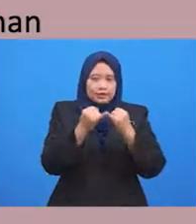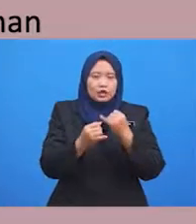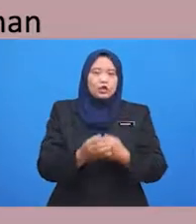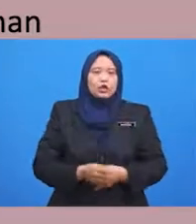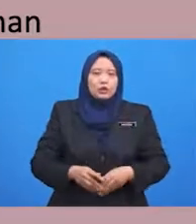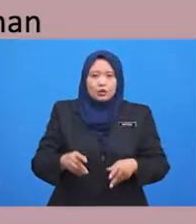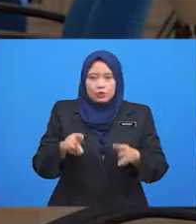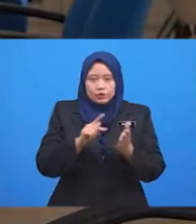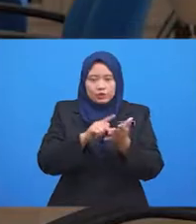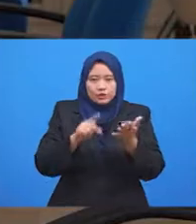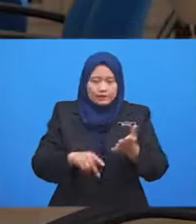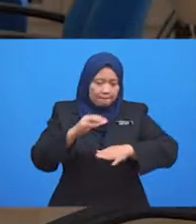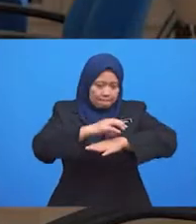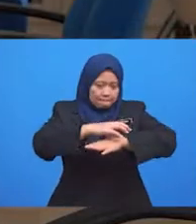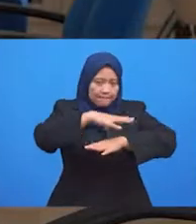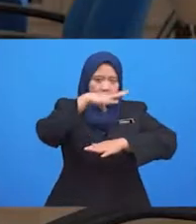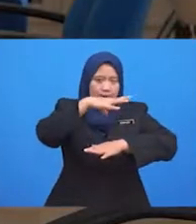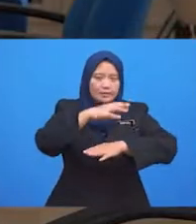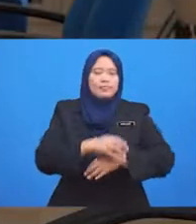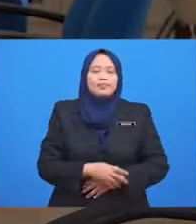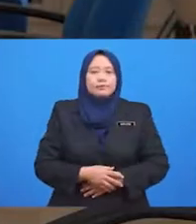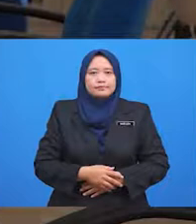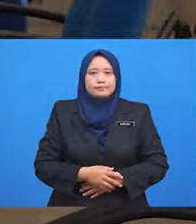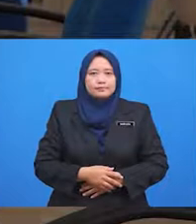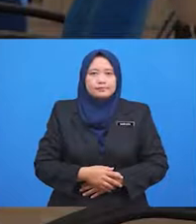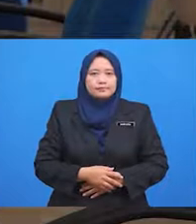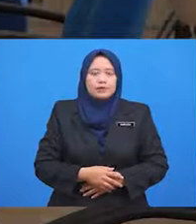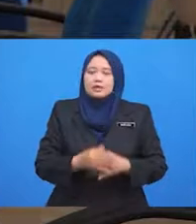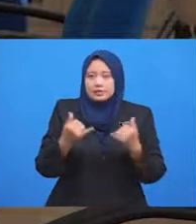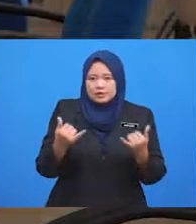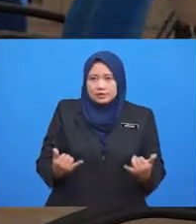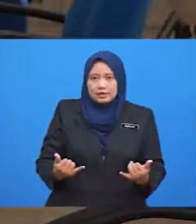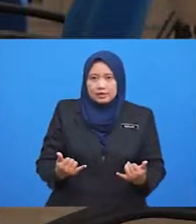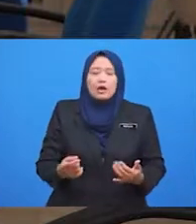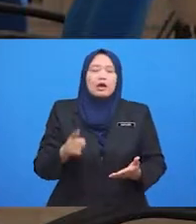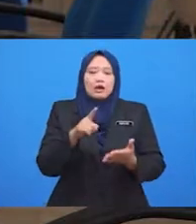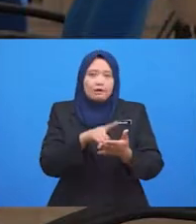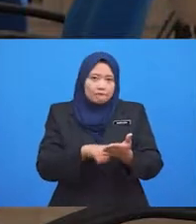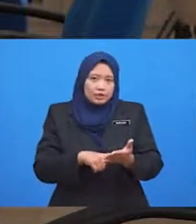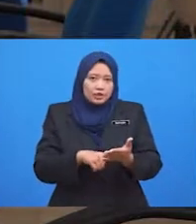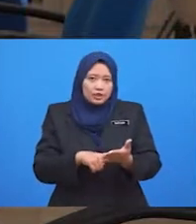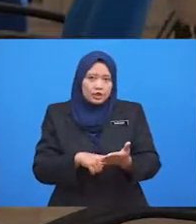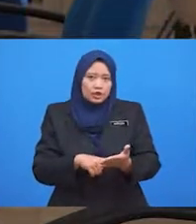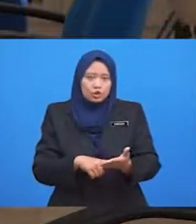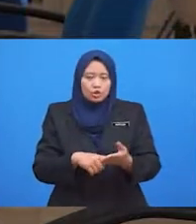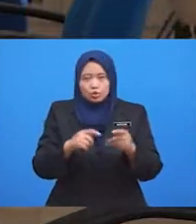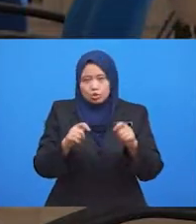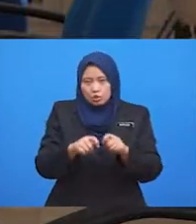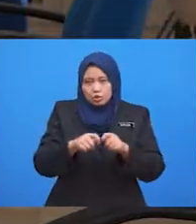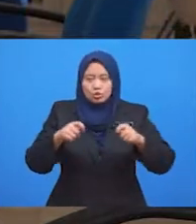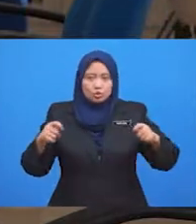proses penyembuhan. Sekarang saya akan menerangkan tentang kontraindikasi. Apa yang dimaksudkan